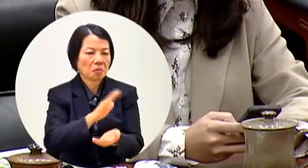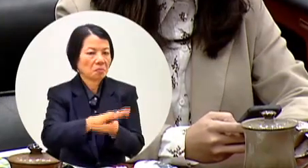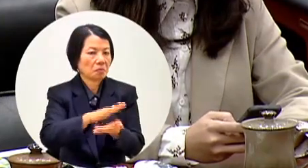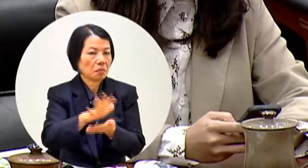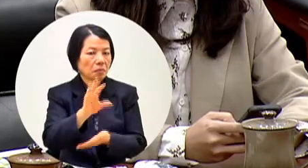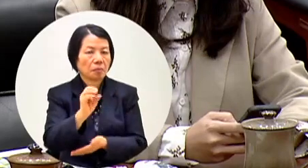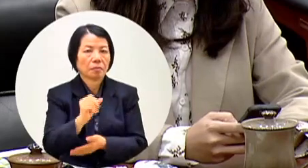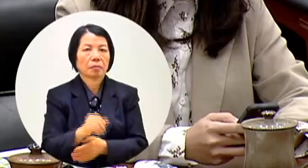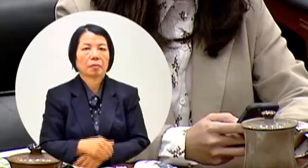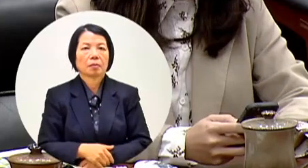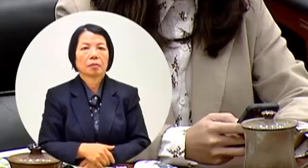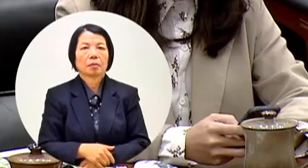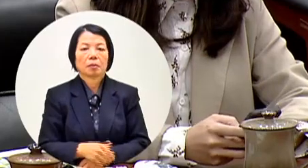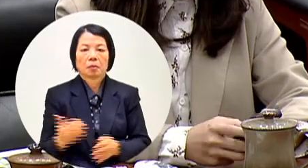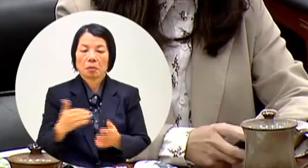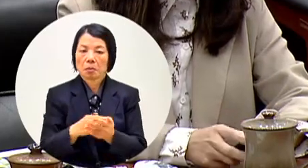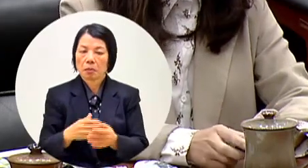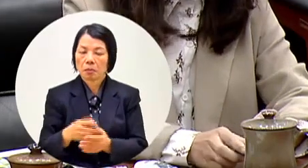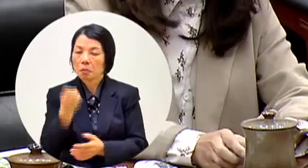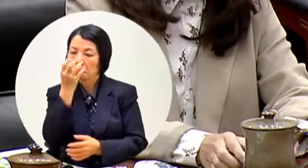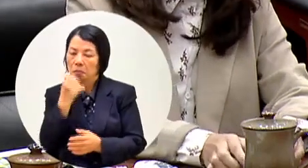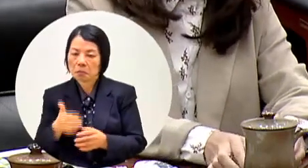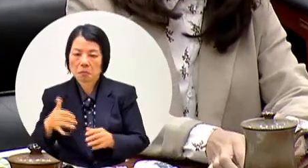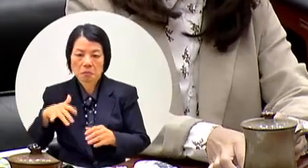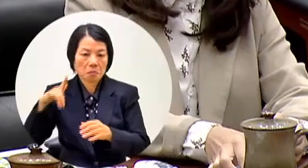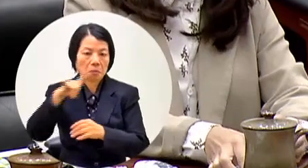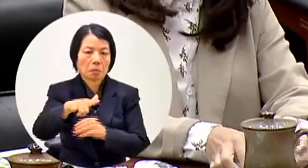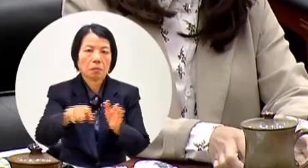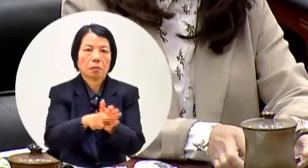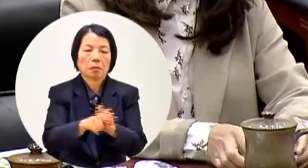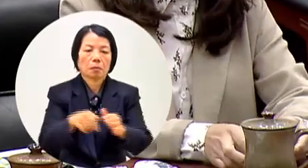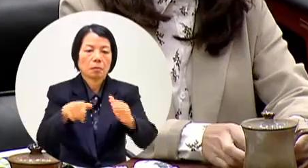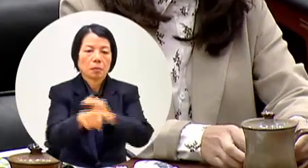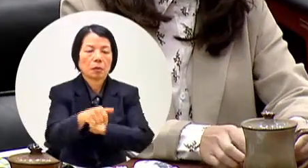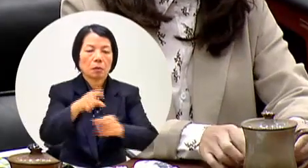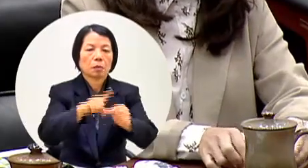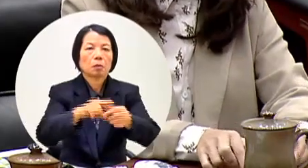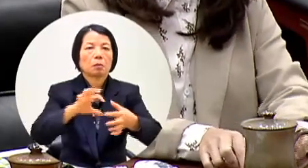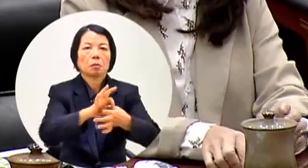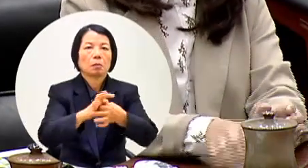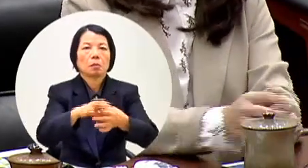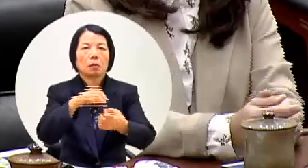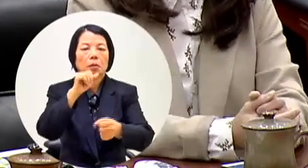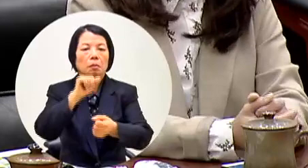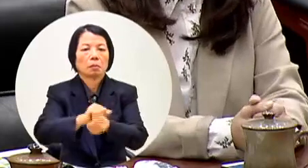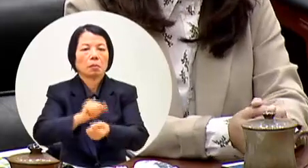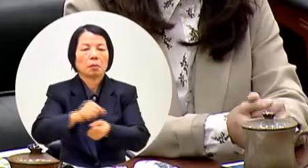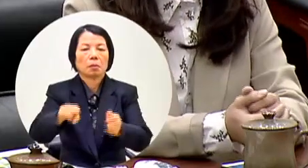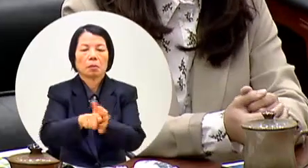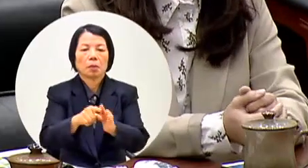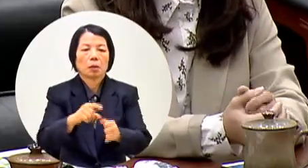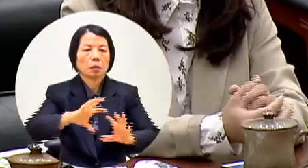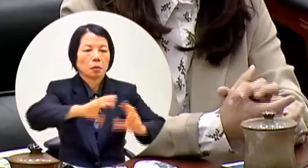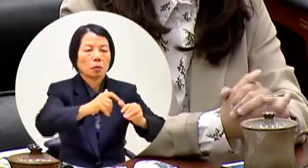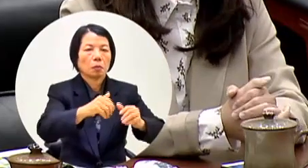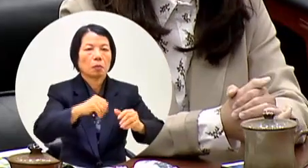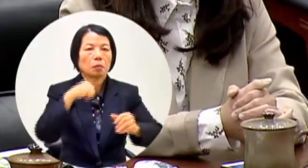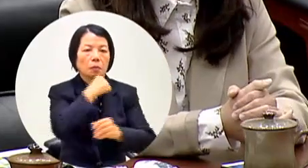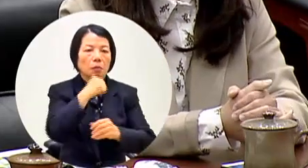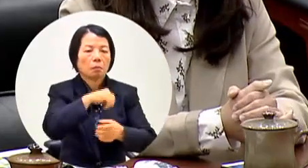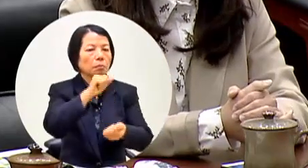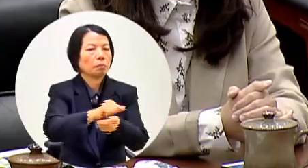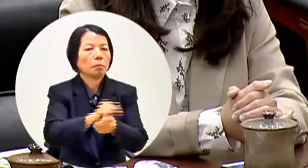是实际上面到了香港之后，进了中联办，接下来要去国台办的会面之前，他们整